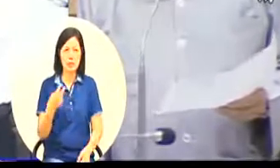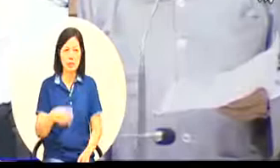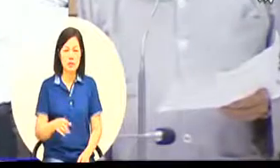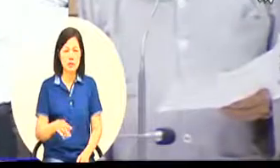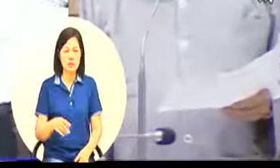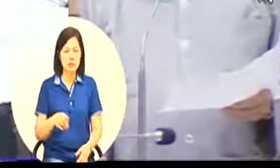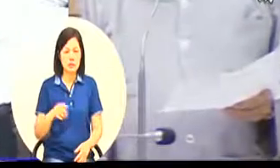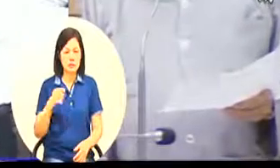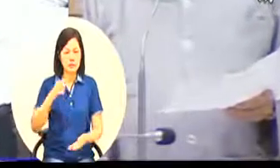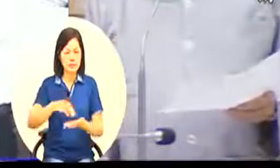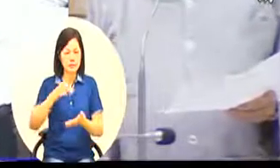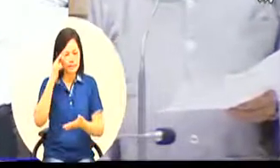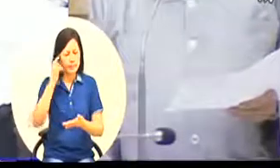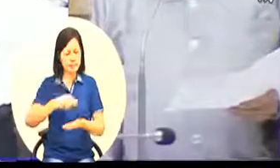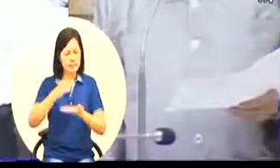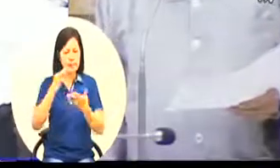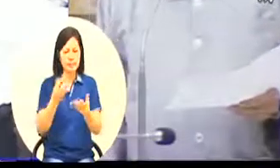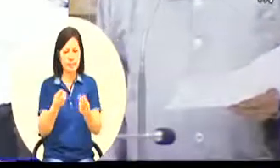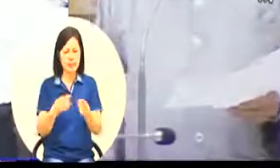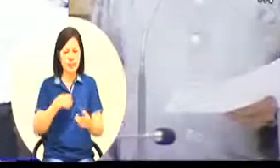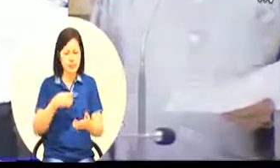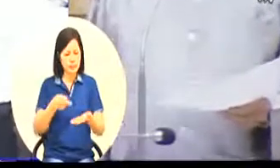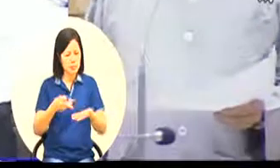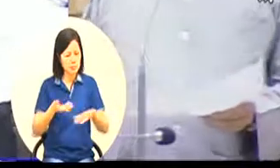见，所以这个部分我较不了解。